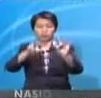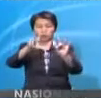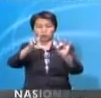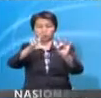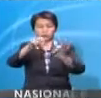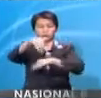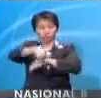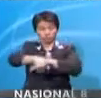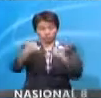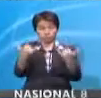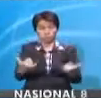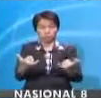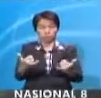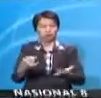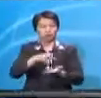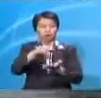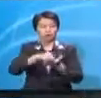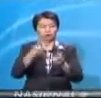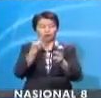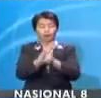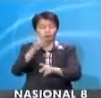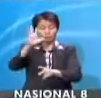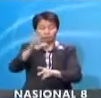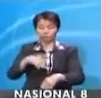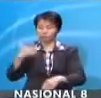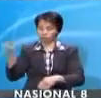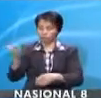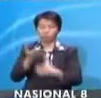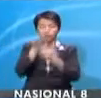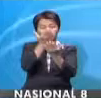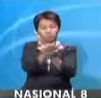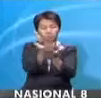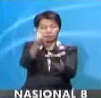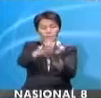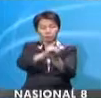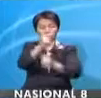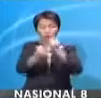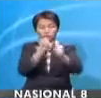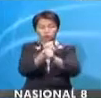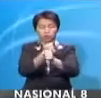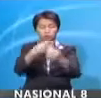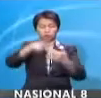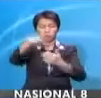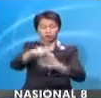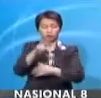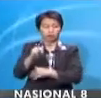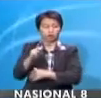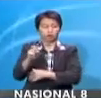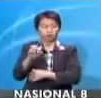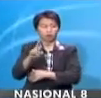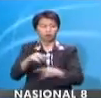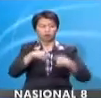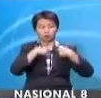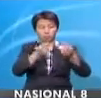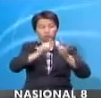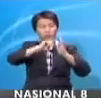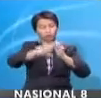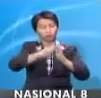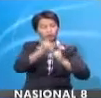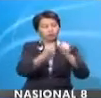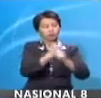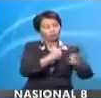8.30 nanti. Ini kali kelima beliau membentangkan laporan tahunan program transformasi negara sejak ia dilancarkan pada